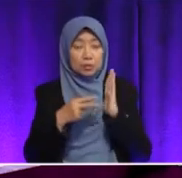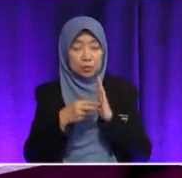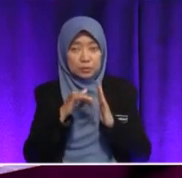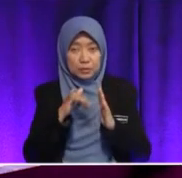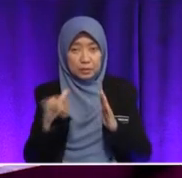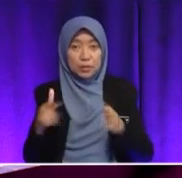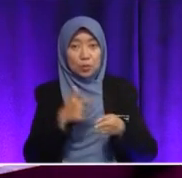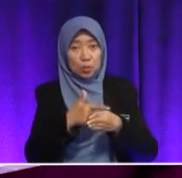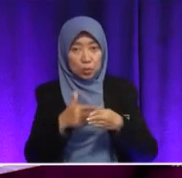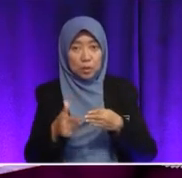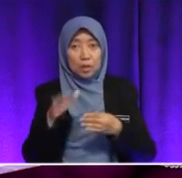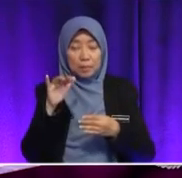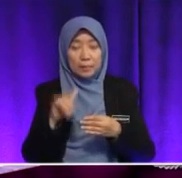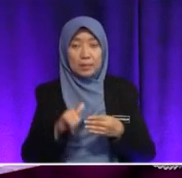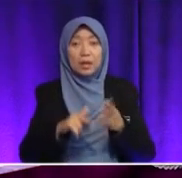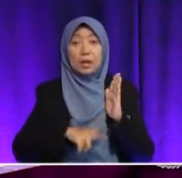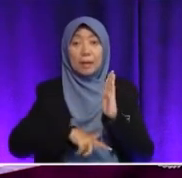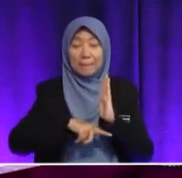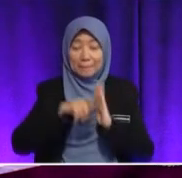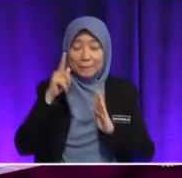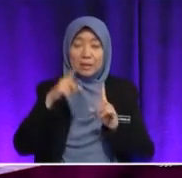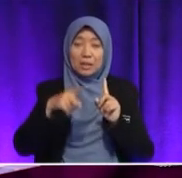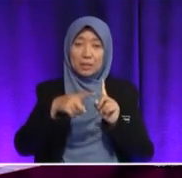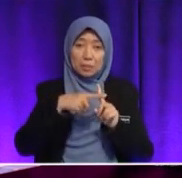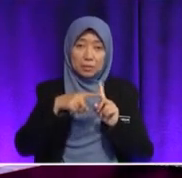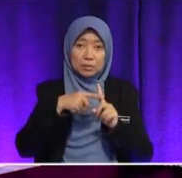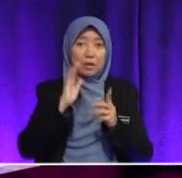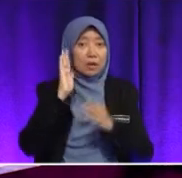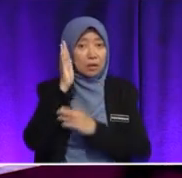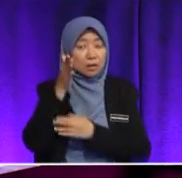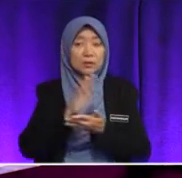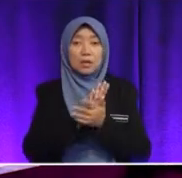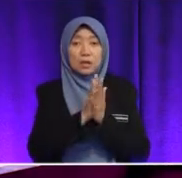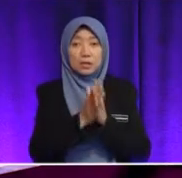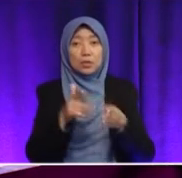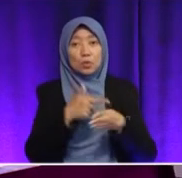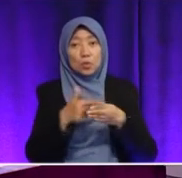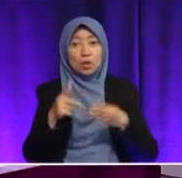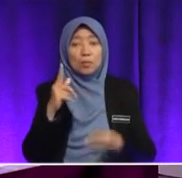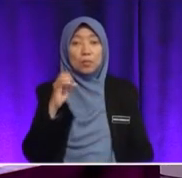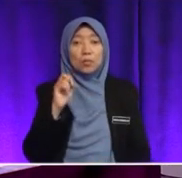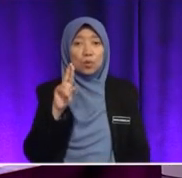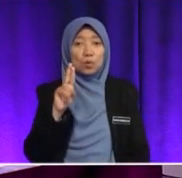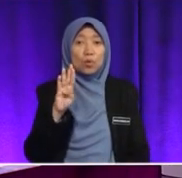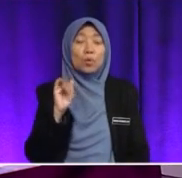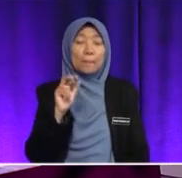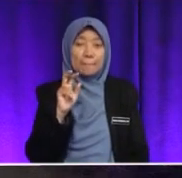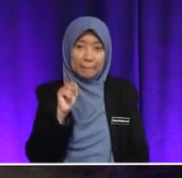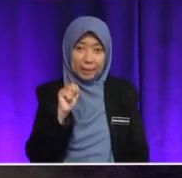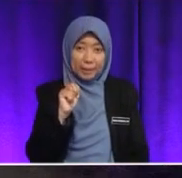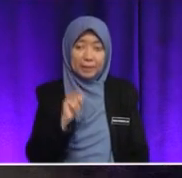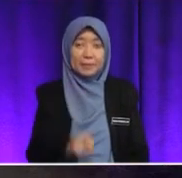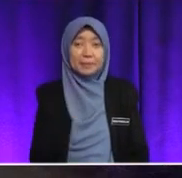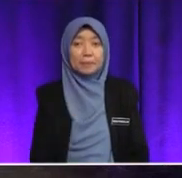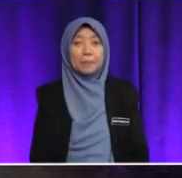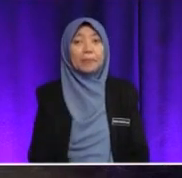logam yang lebih Let's positif nih menjadi logam korban oke bye yang besi